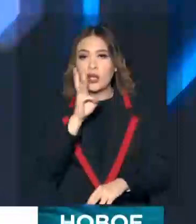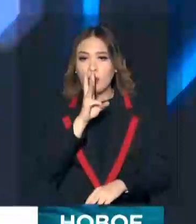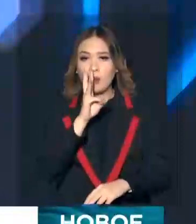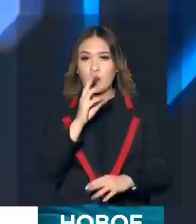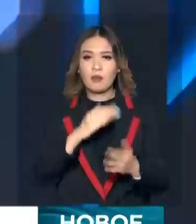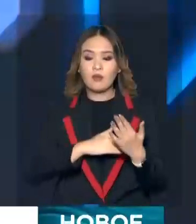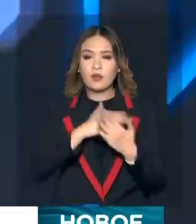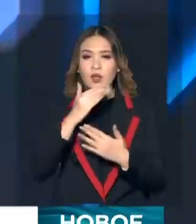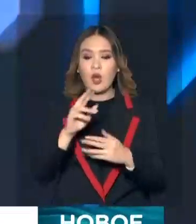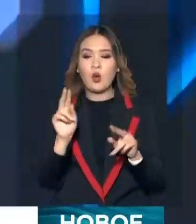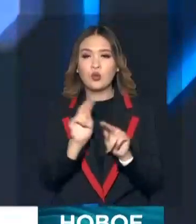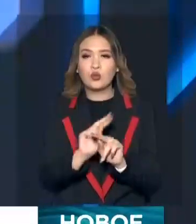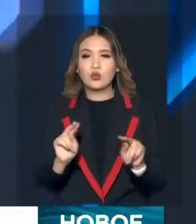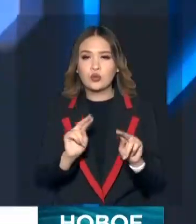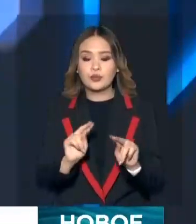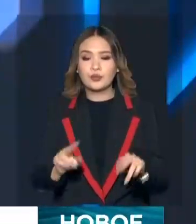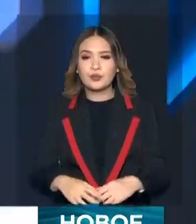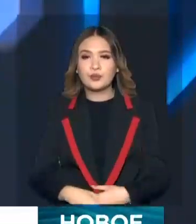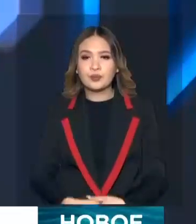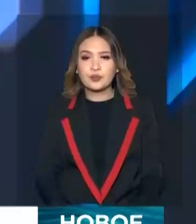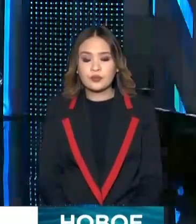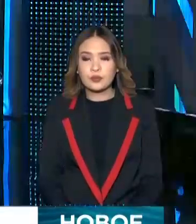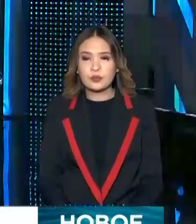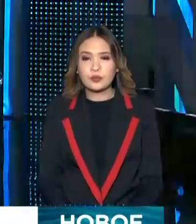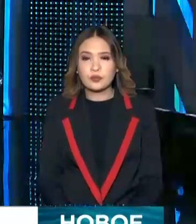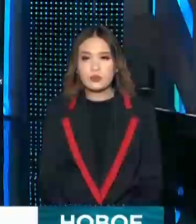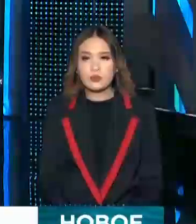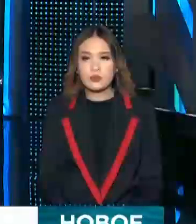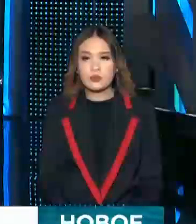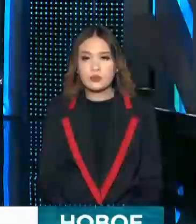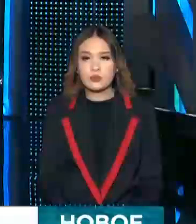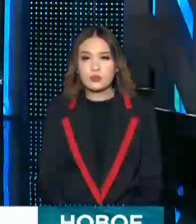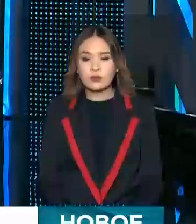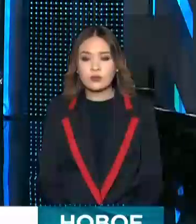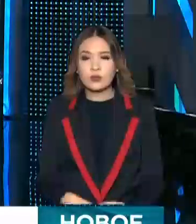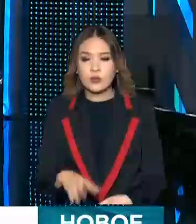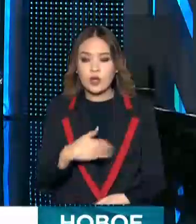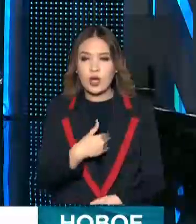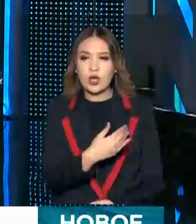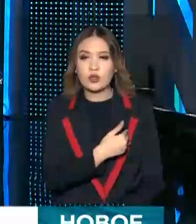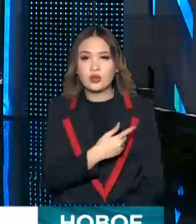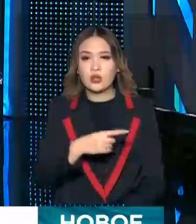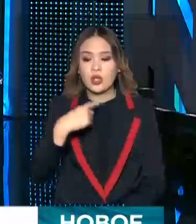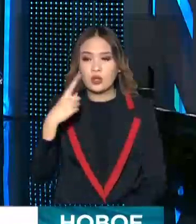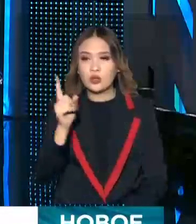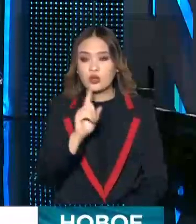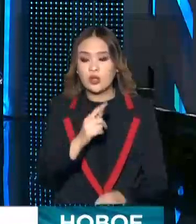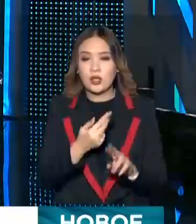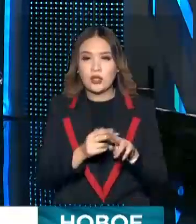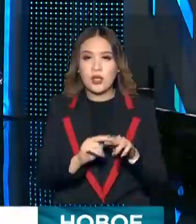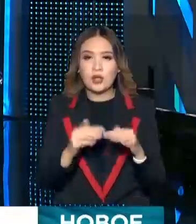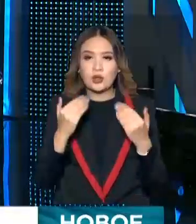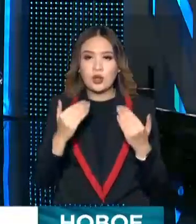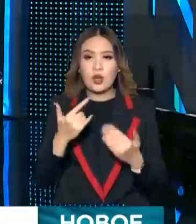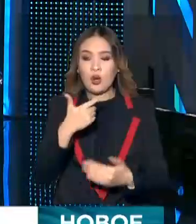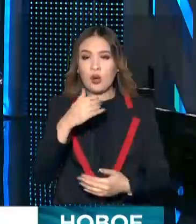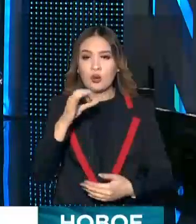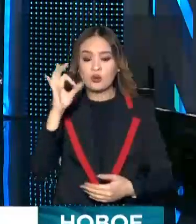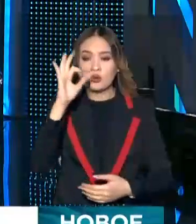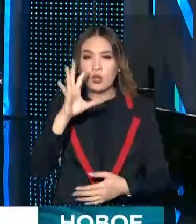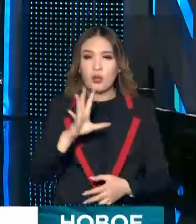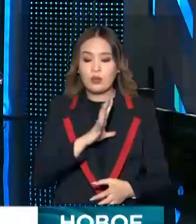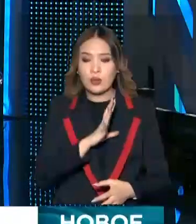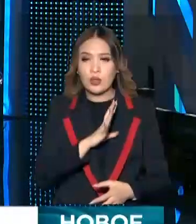платы воспитателей? Хотелось бы хорошо узнать. Скажи, вот я скажу, что на сегодняшний день, в принципе, госзаказом